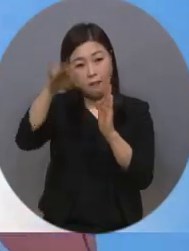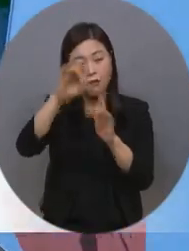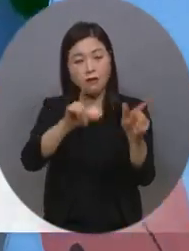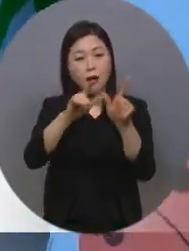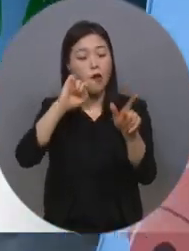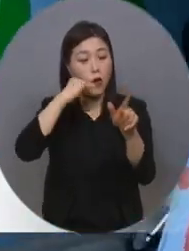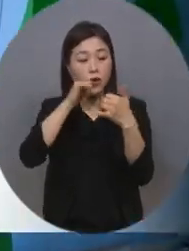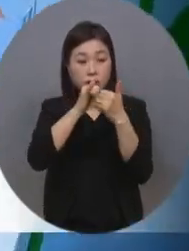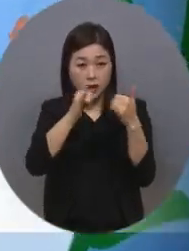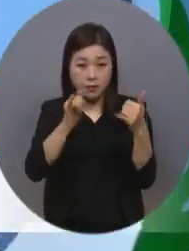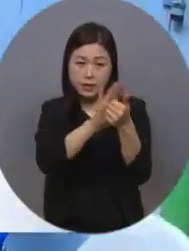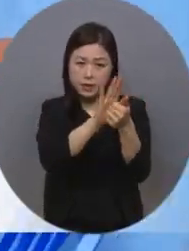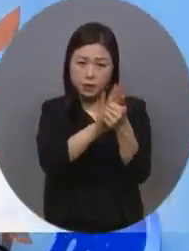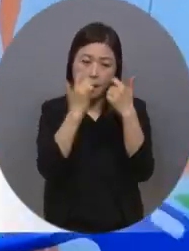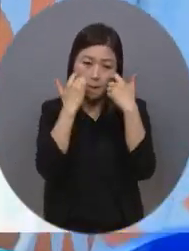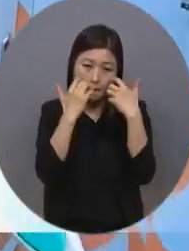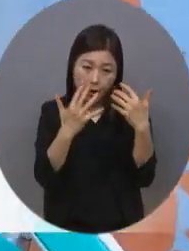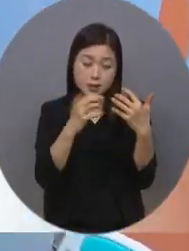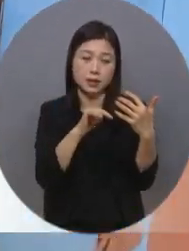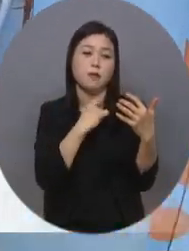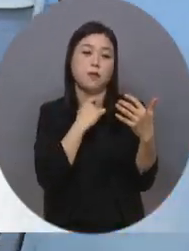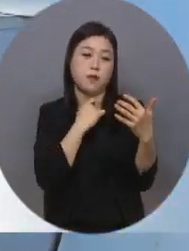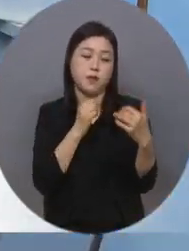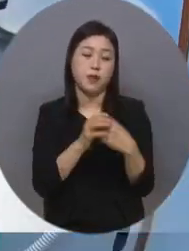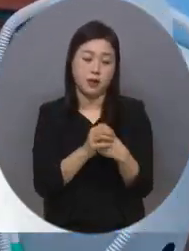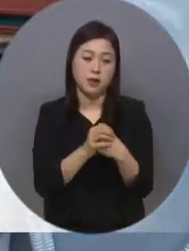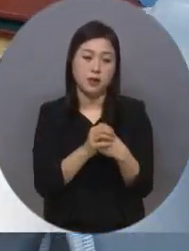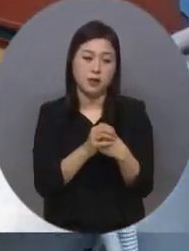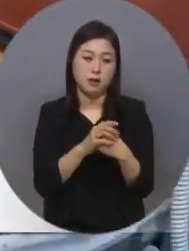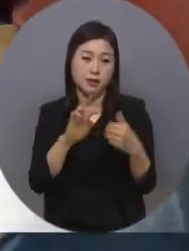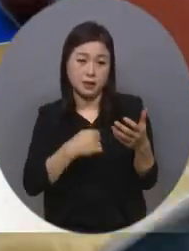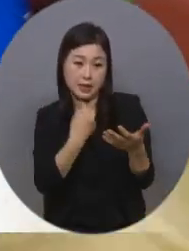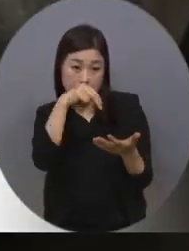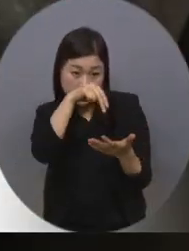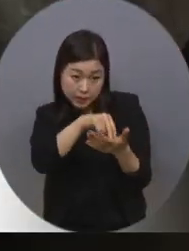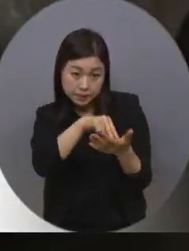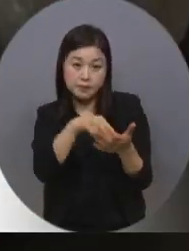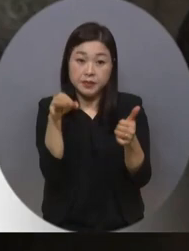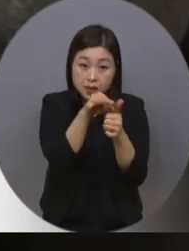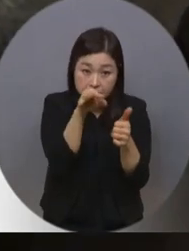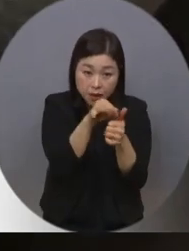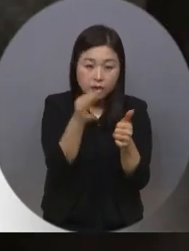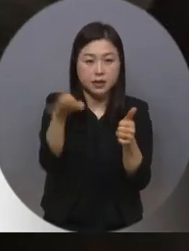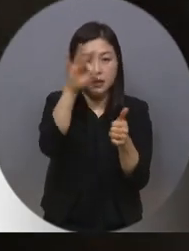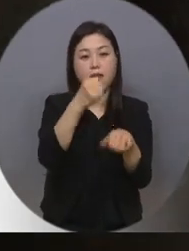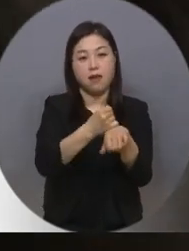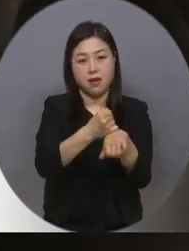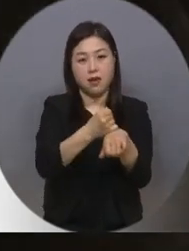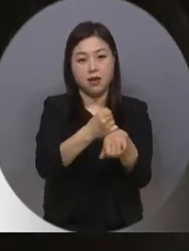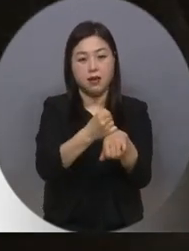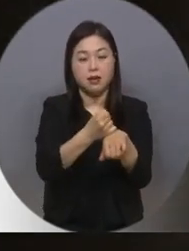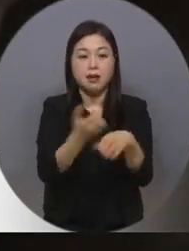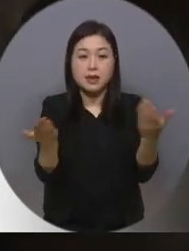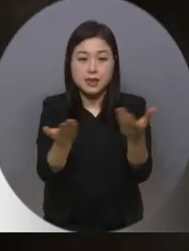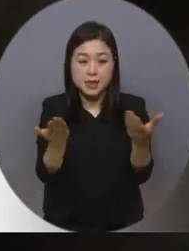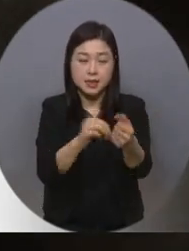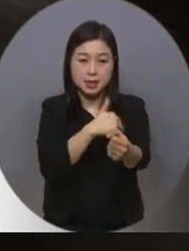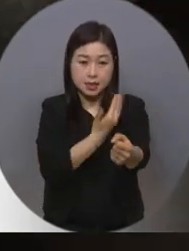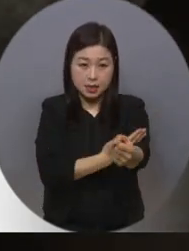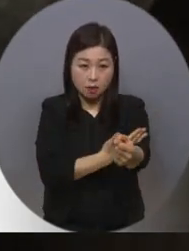지원을 두텁게 하고자 자활급여를 인상한다고 밝혔습니다. 자활근로사업은 근로능력이